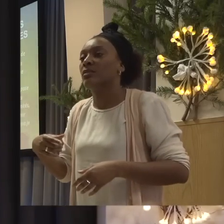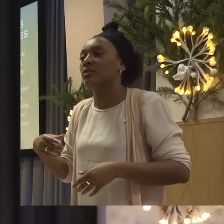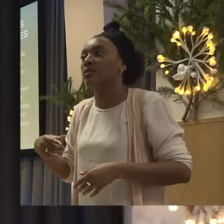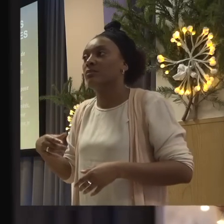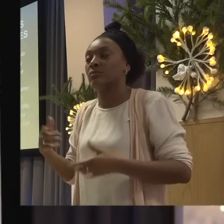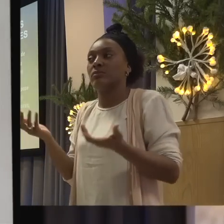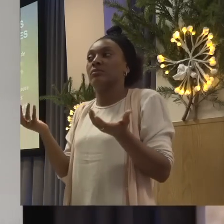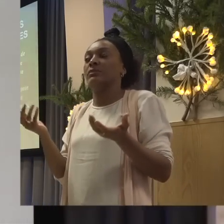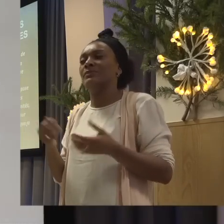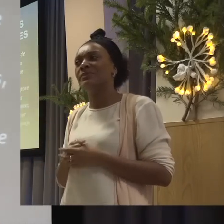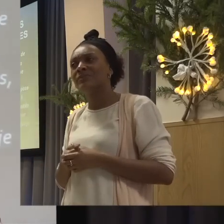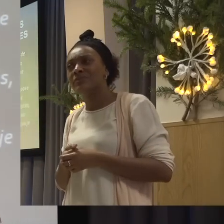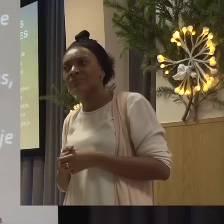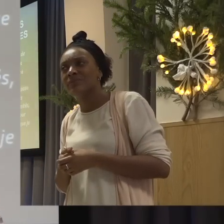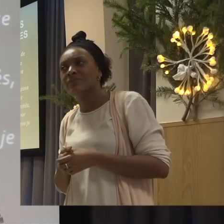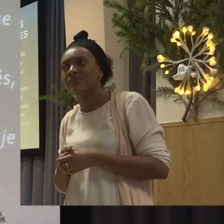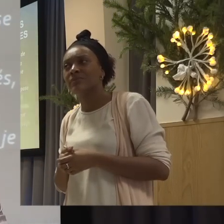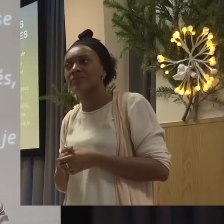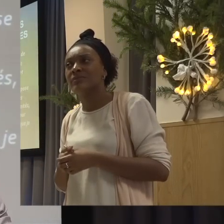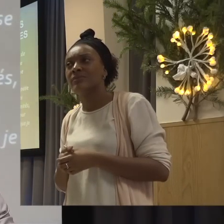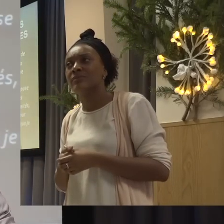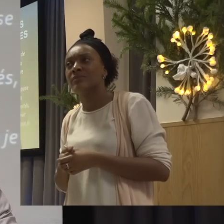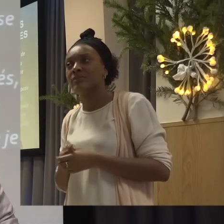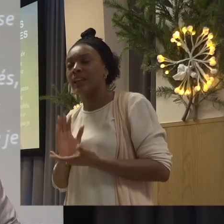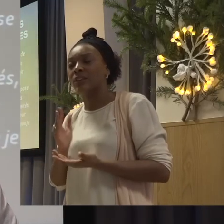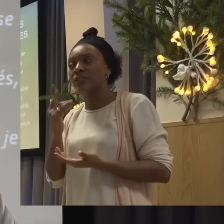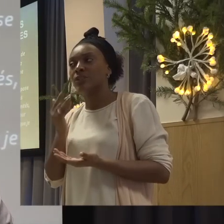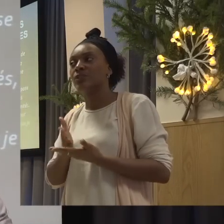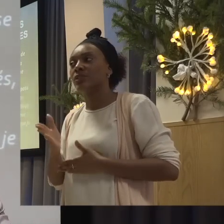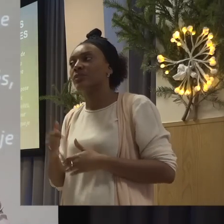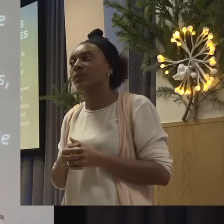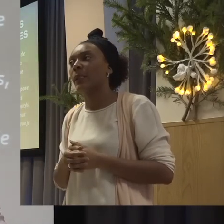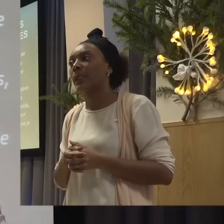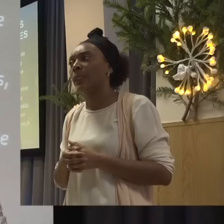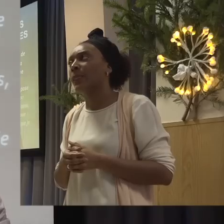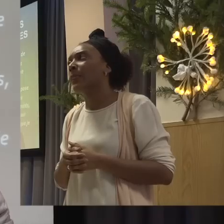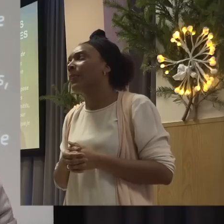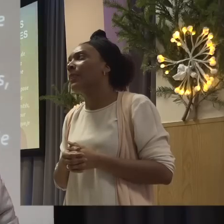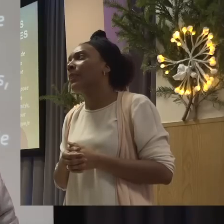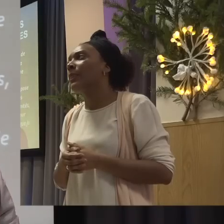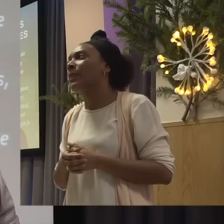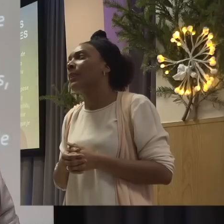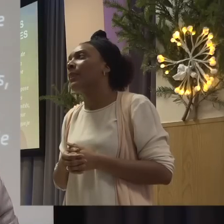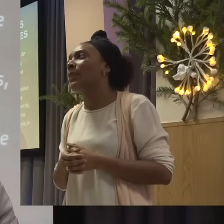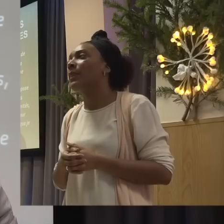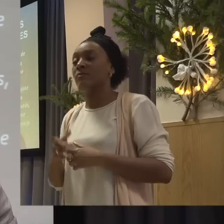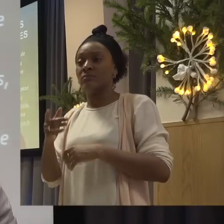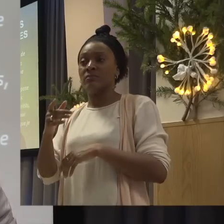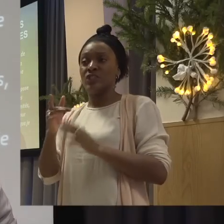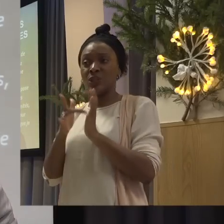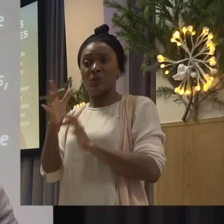terreur. Aucune maladie, alors aucune maladie n'a osé lui tenir